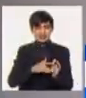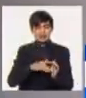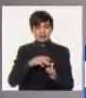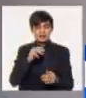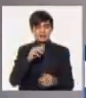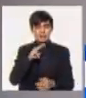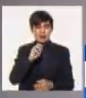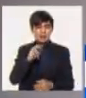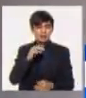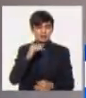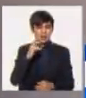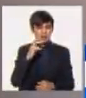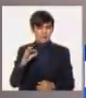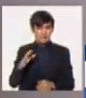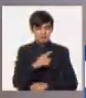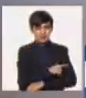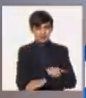Макажанова.